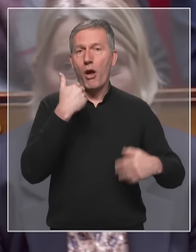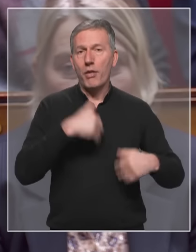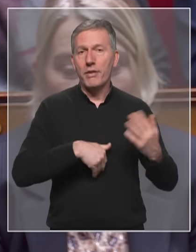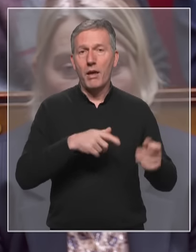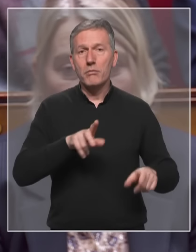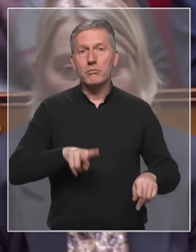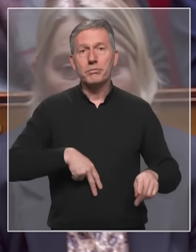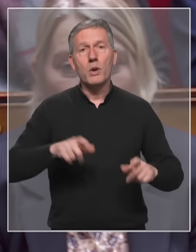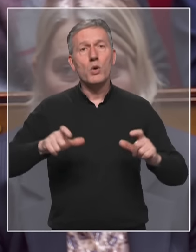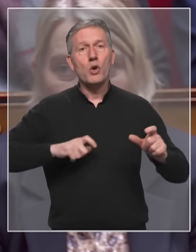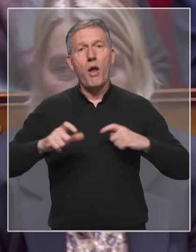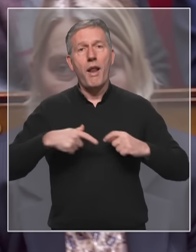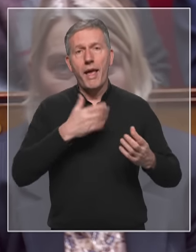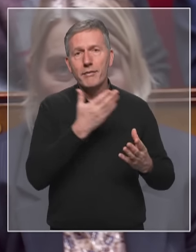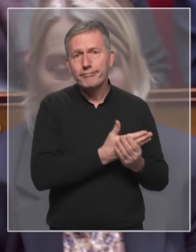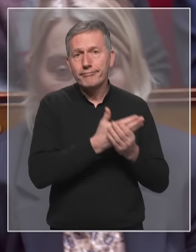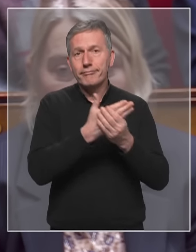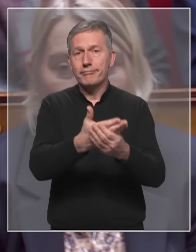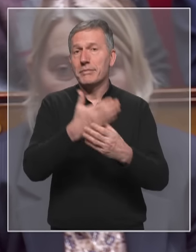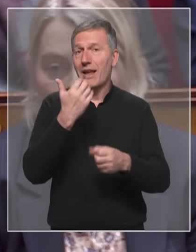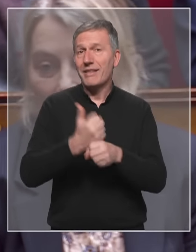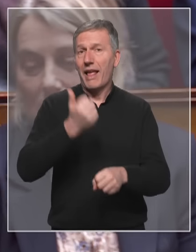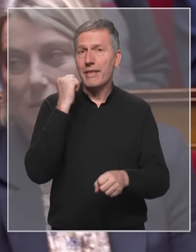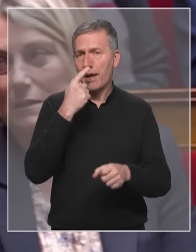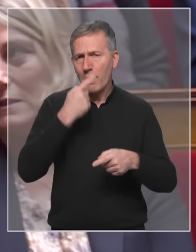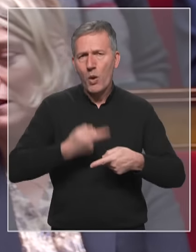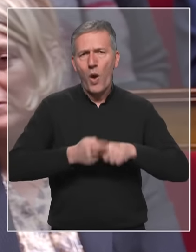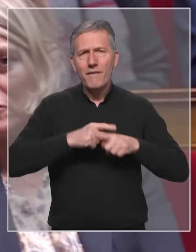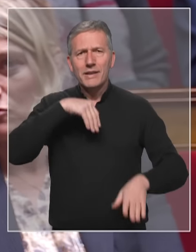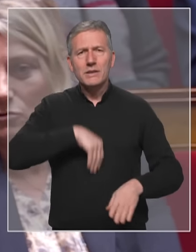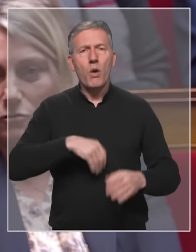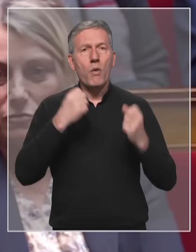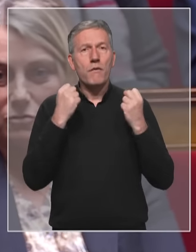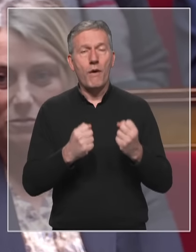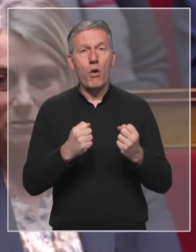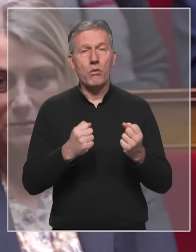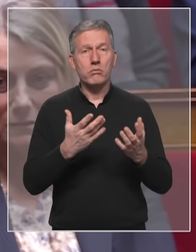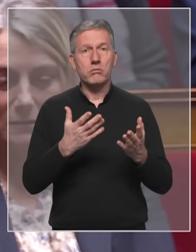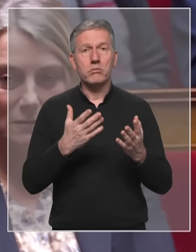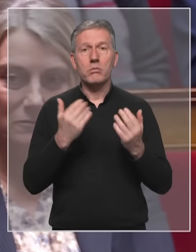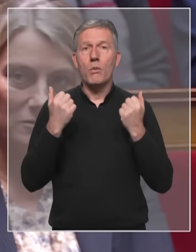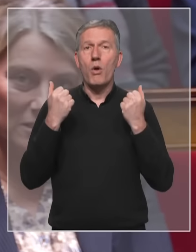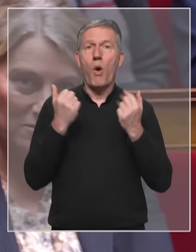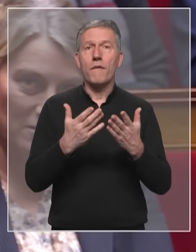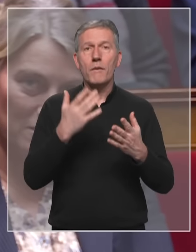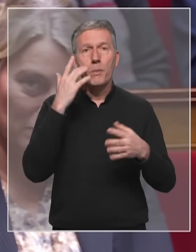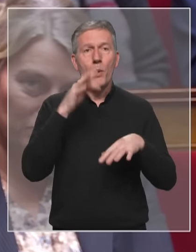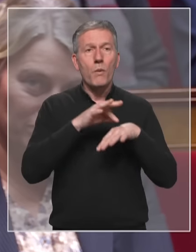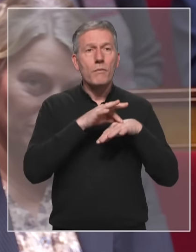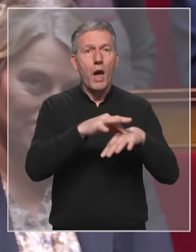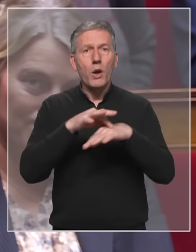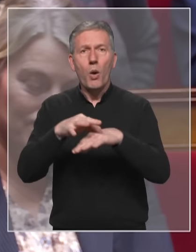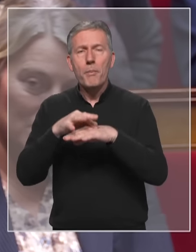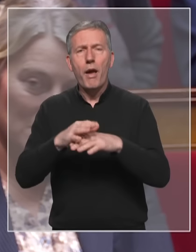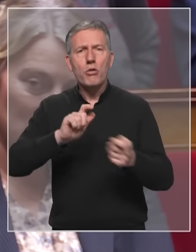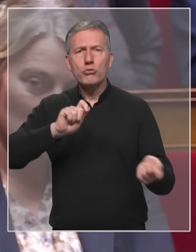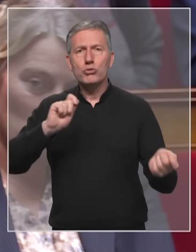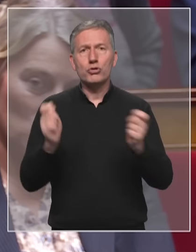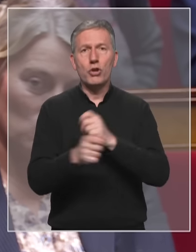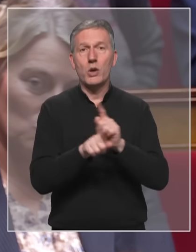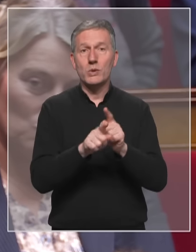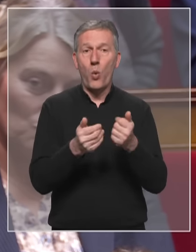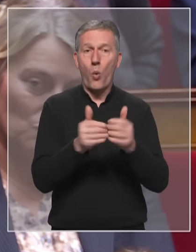Nabour a porté avec conviction l'année dernière. La transformation de l'offre d'accompagnement, l'ouverture renforcée